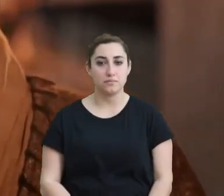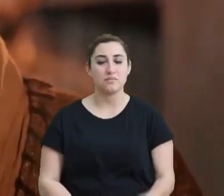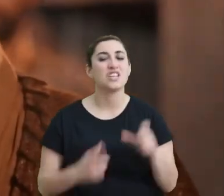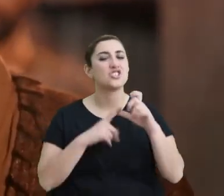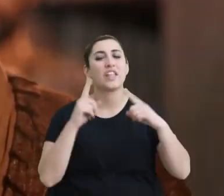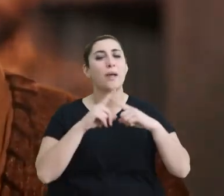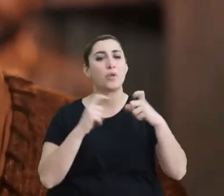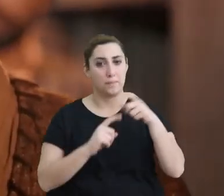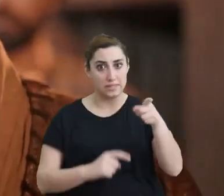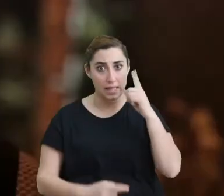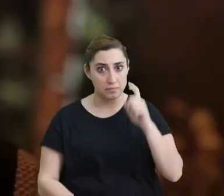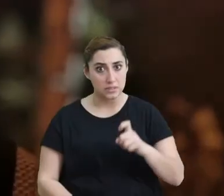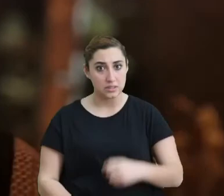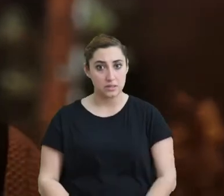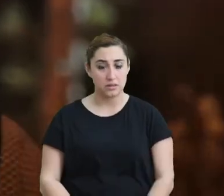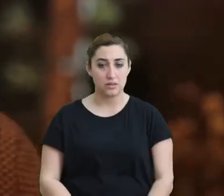Şeyh Tabtuk Emre sen misin?